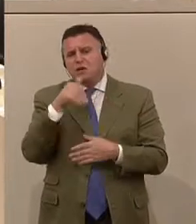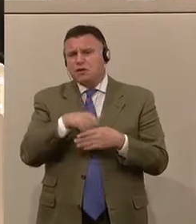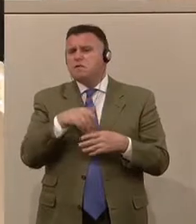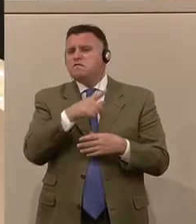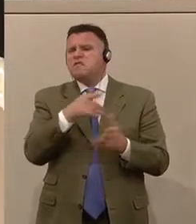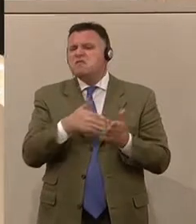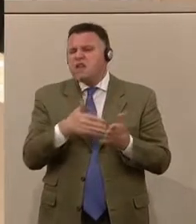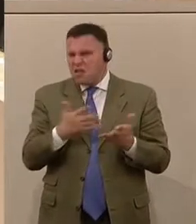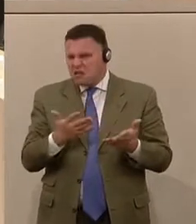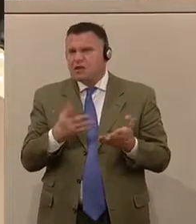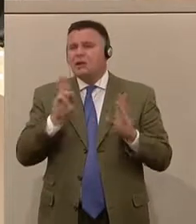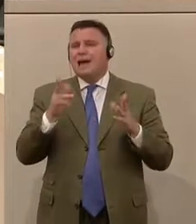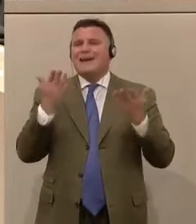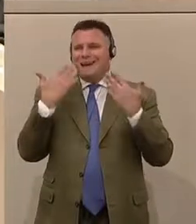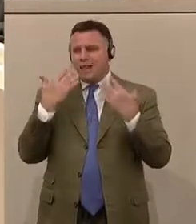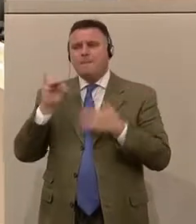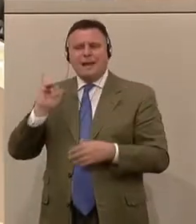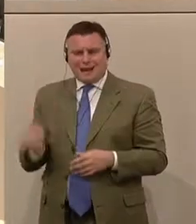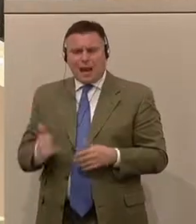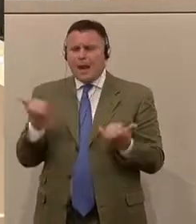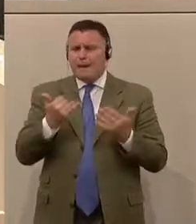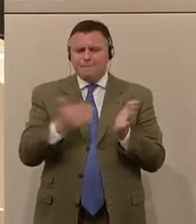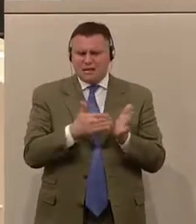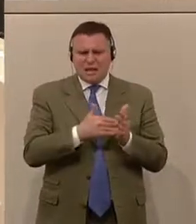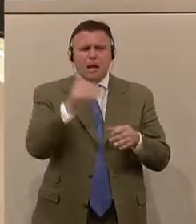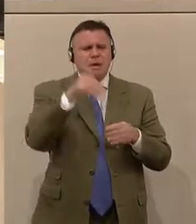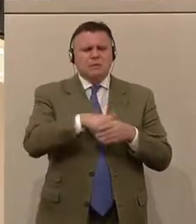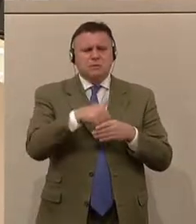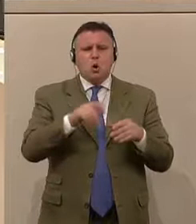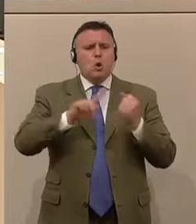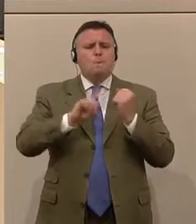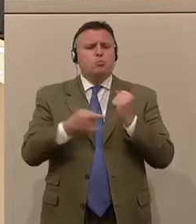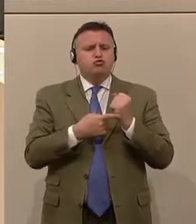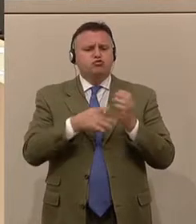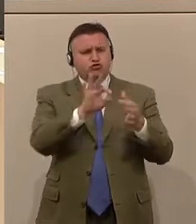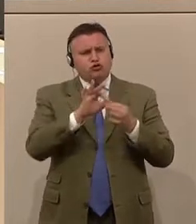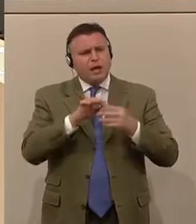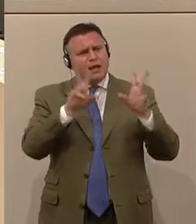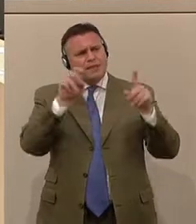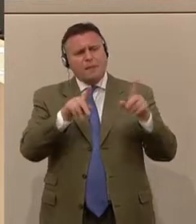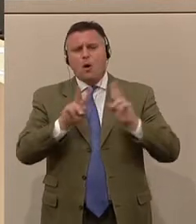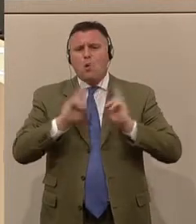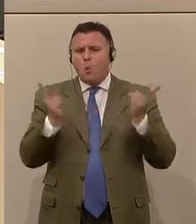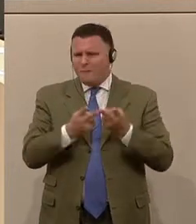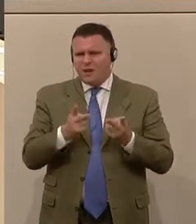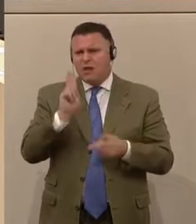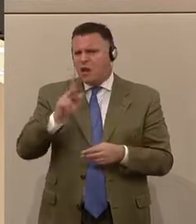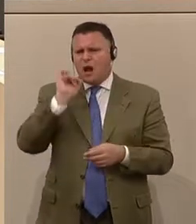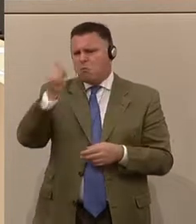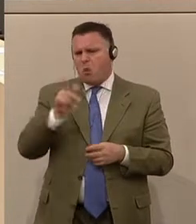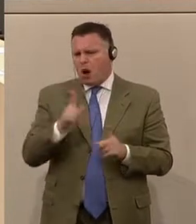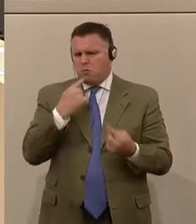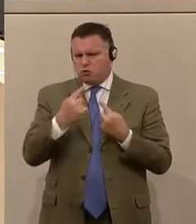Dringlichkeit, wenn es um das Klima geht. Da ist es immer dringlich, aber selbst im Budget Zum den Themen Umwelt könnten wir es morgen auch